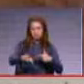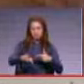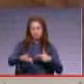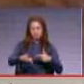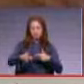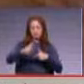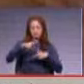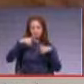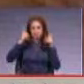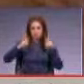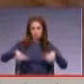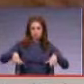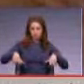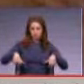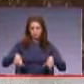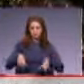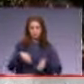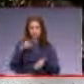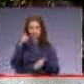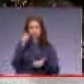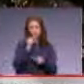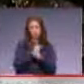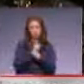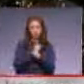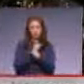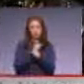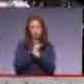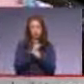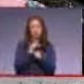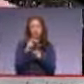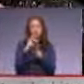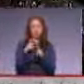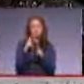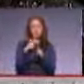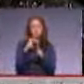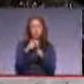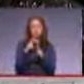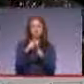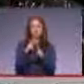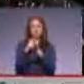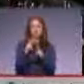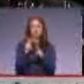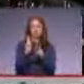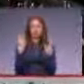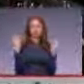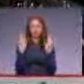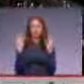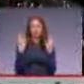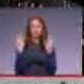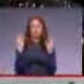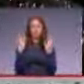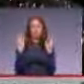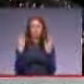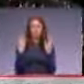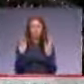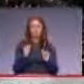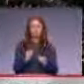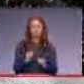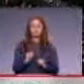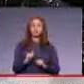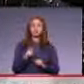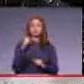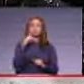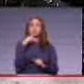عملنا الموضوع ده، ولكن يبدو ان الموضوعات اللي من النوع دي اللي